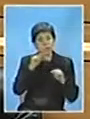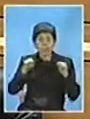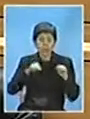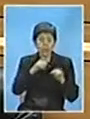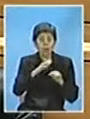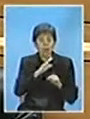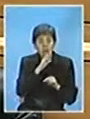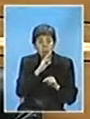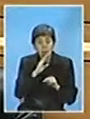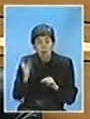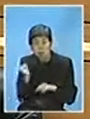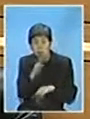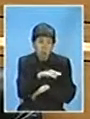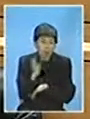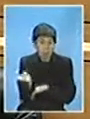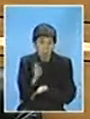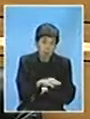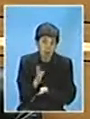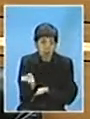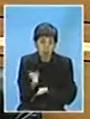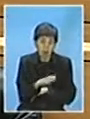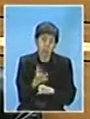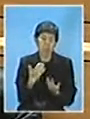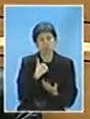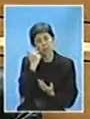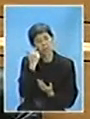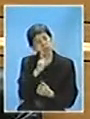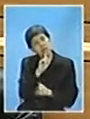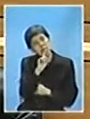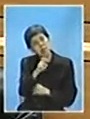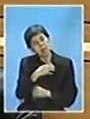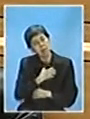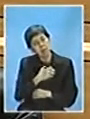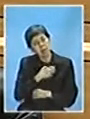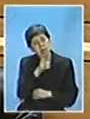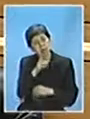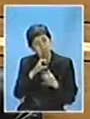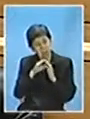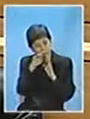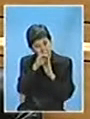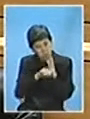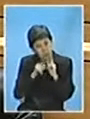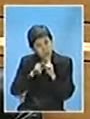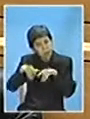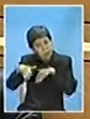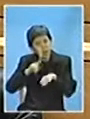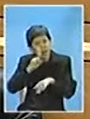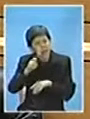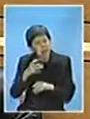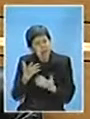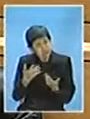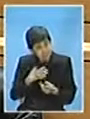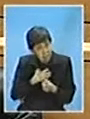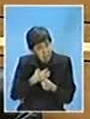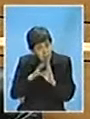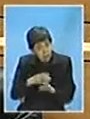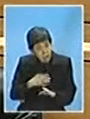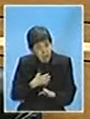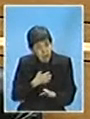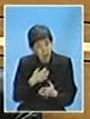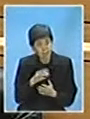แต่ว่าถ้าท่านสลับไปสลับมาอย่างนี้นะครับผมก็คงต้องถามท่านทุเป็นเจ้าของร่างภาคประชาชนว่าท่านจะเอาอย่างนี้เหรอเพราะว่